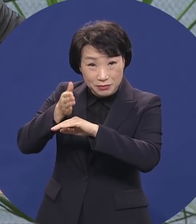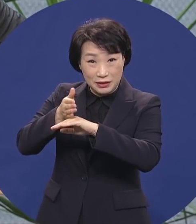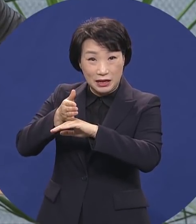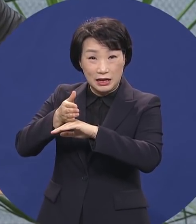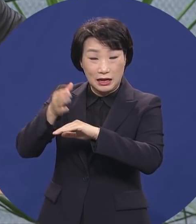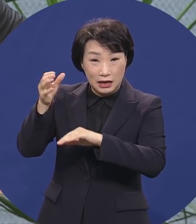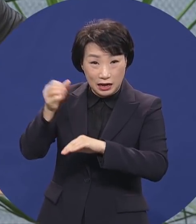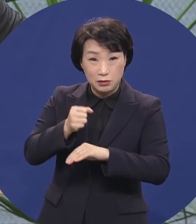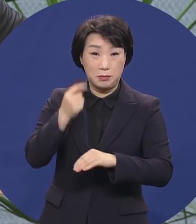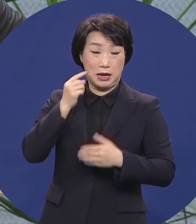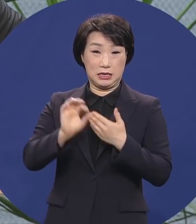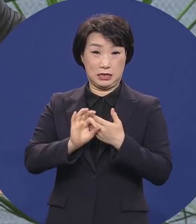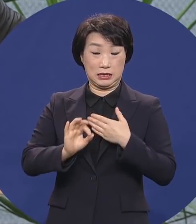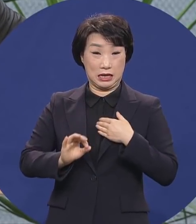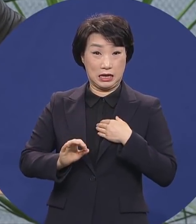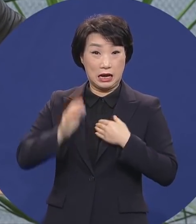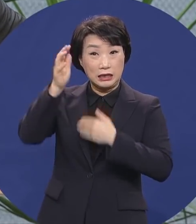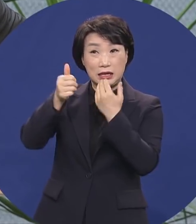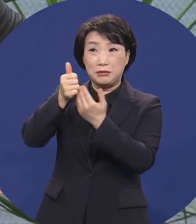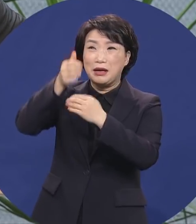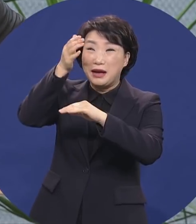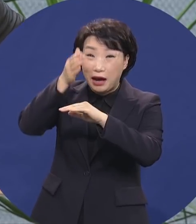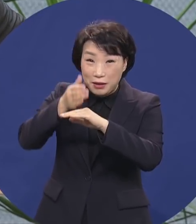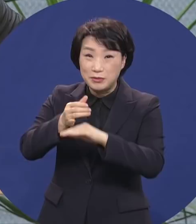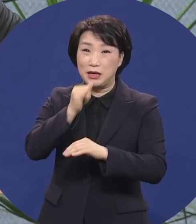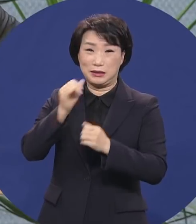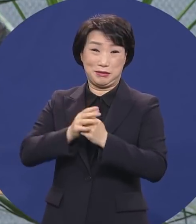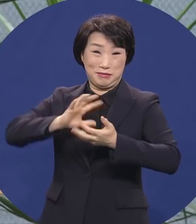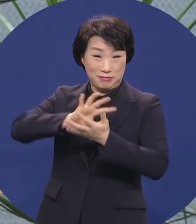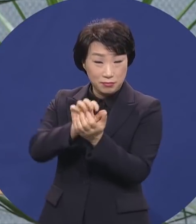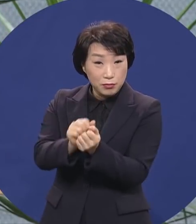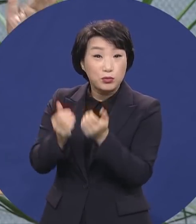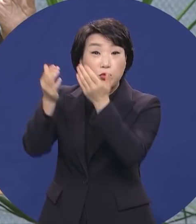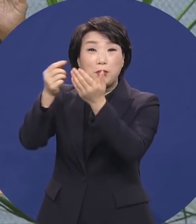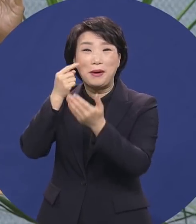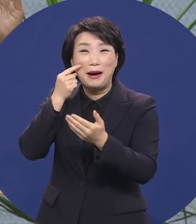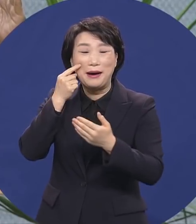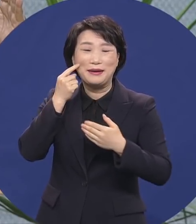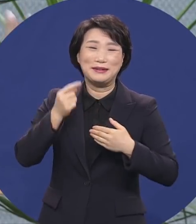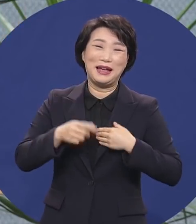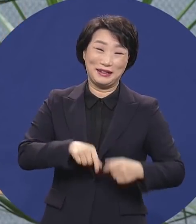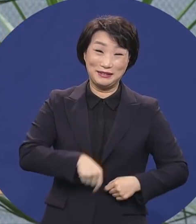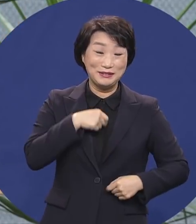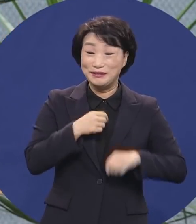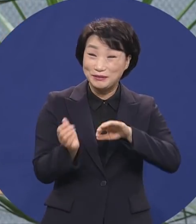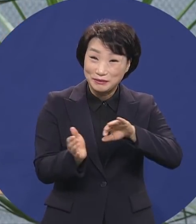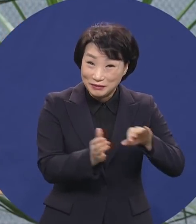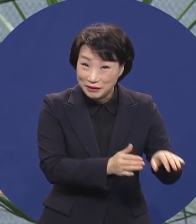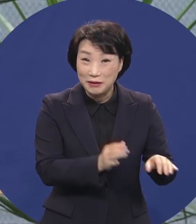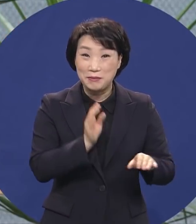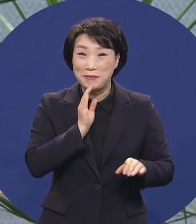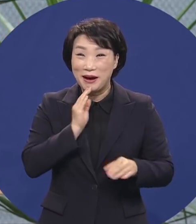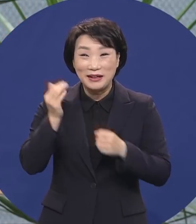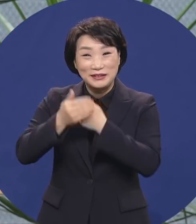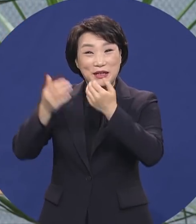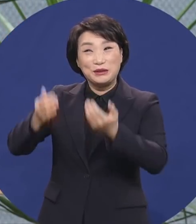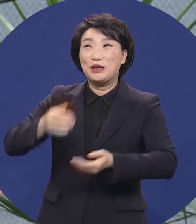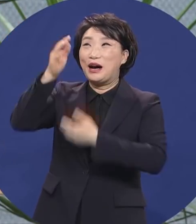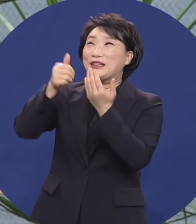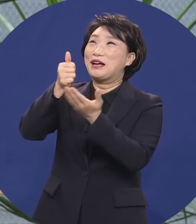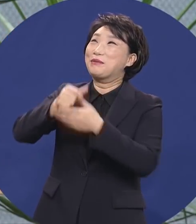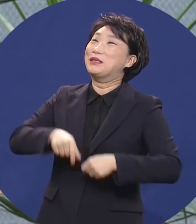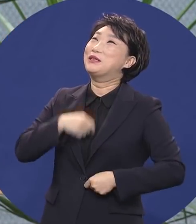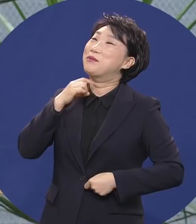감사해서 만약에 그분에게 고마워서 쏟아붓는다면 네 의는 없고 은혜 베푼